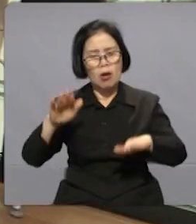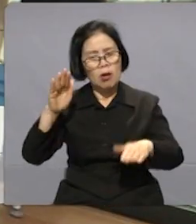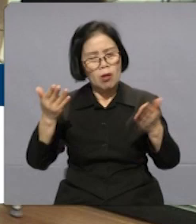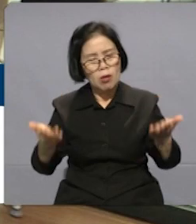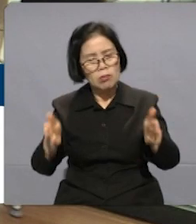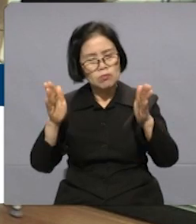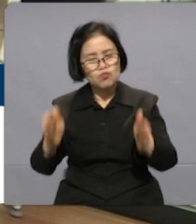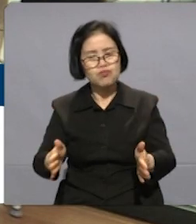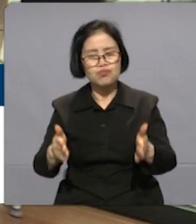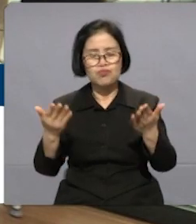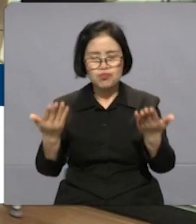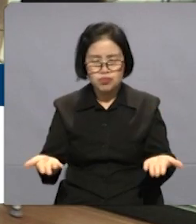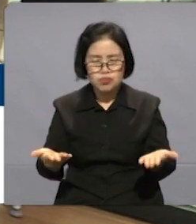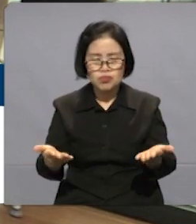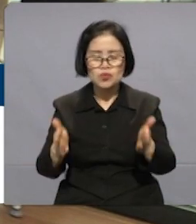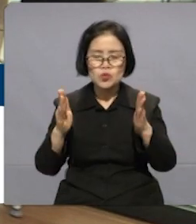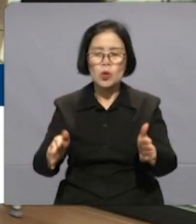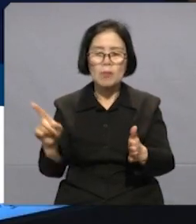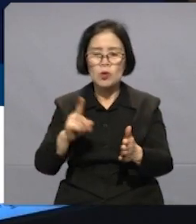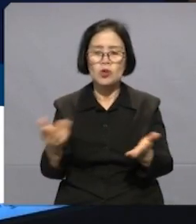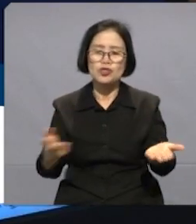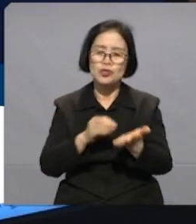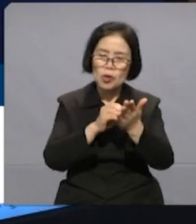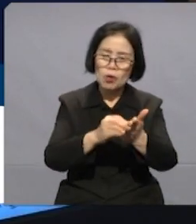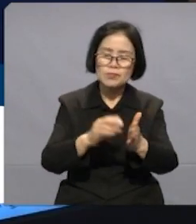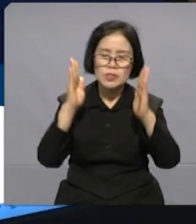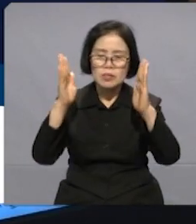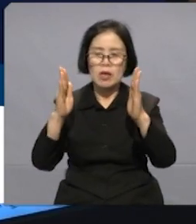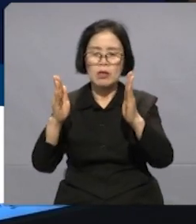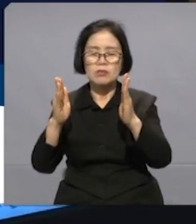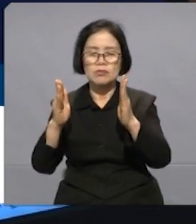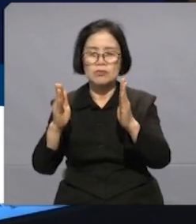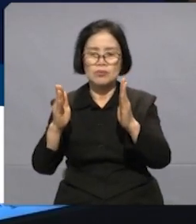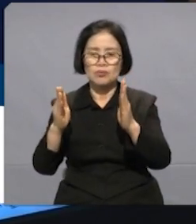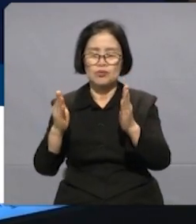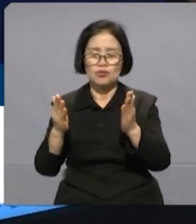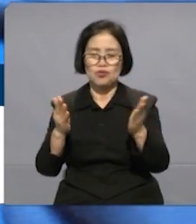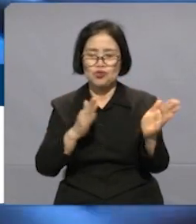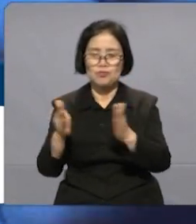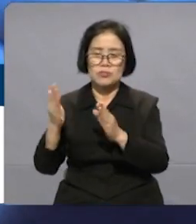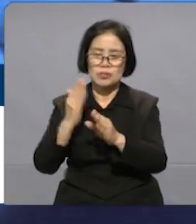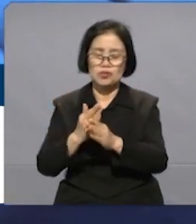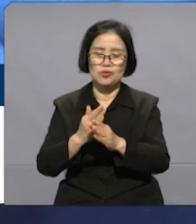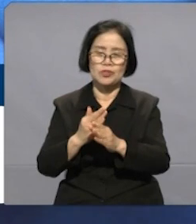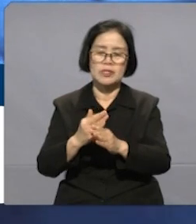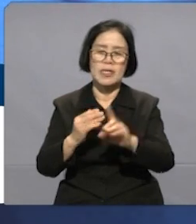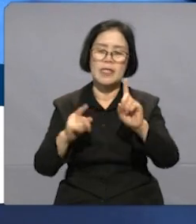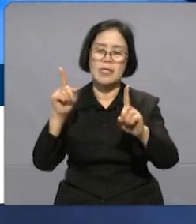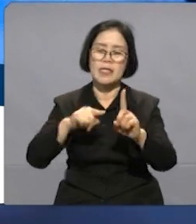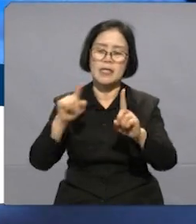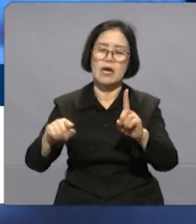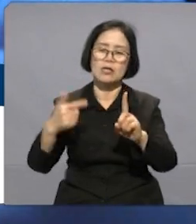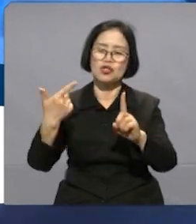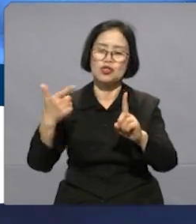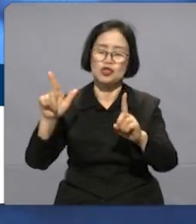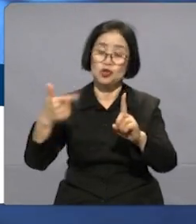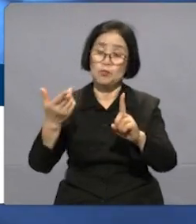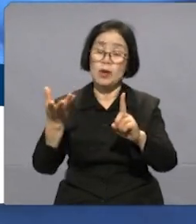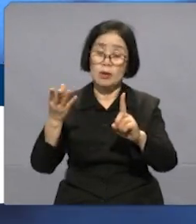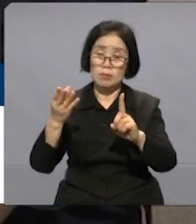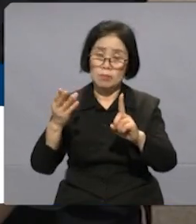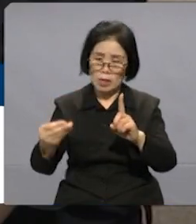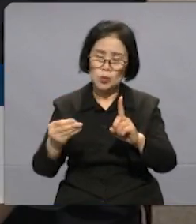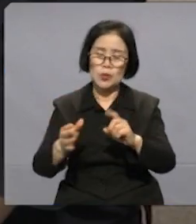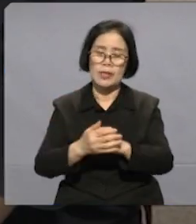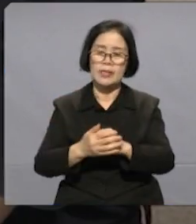끕니다. 취업이나 진학을 준비 중인 청년 500명에게 1인당 600만 원의 체험활동과